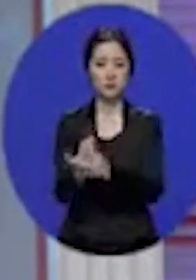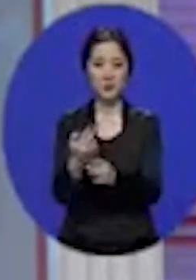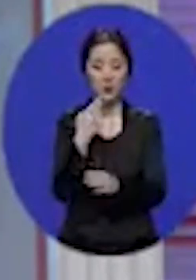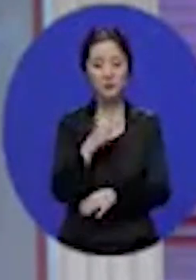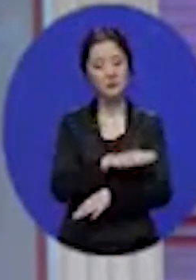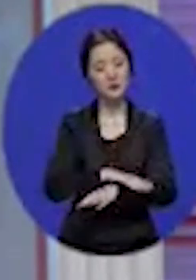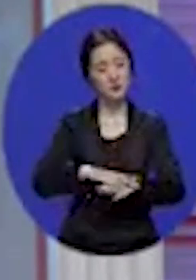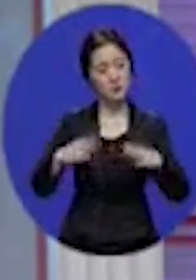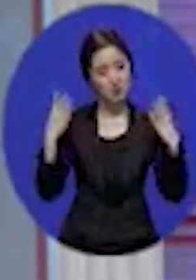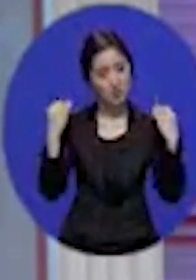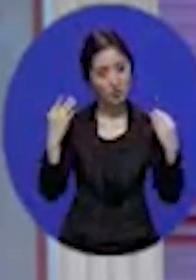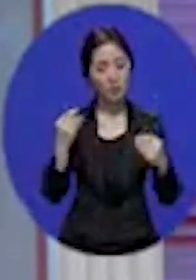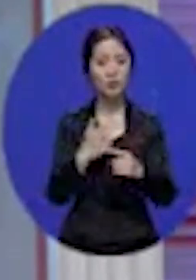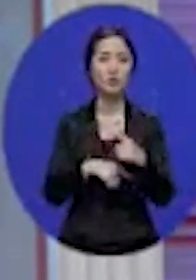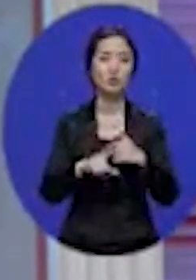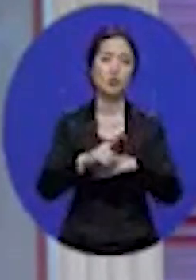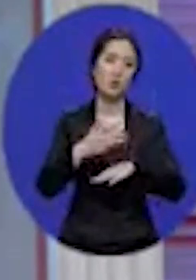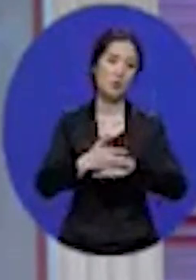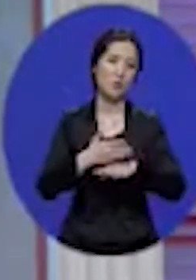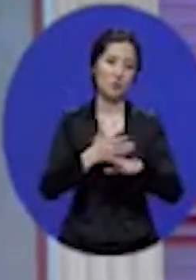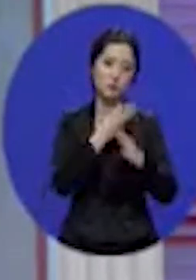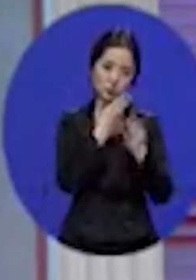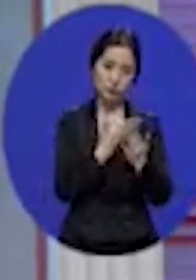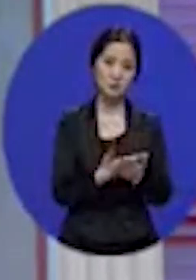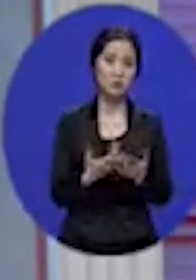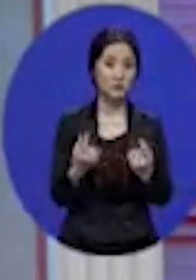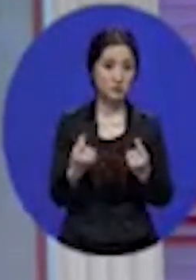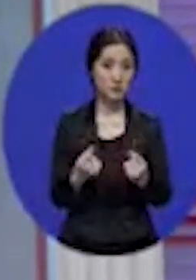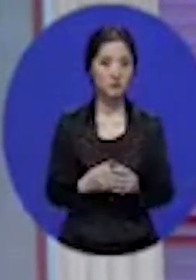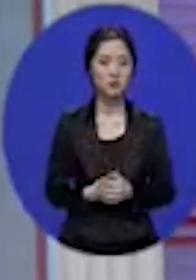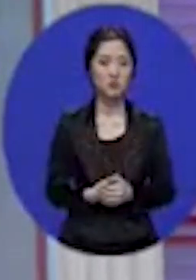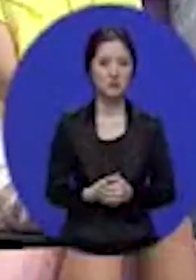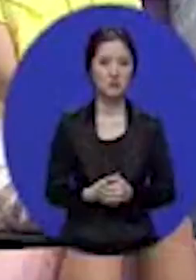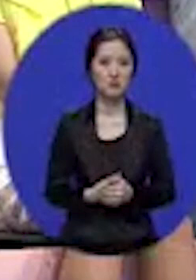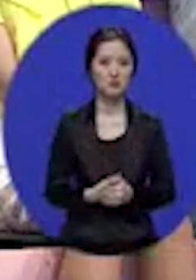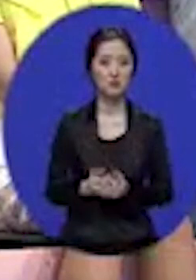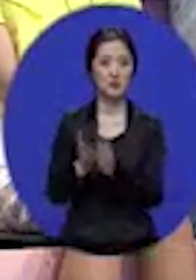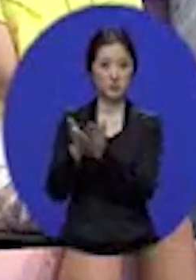됐잖아요. 그 세월호 유가족들은 얼마나 4월 16일 이전으로 되돌아가고